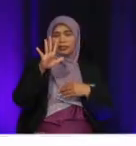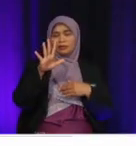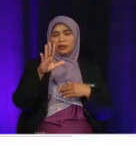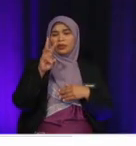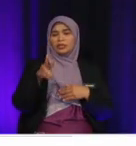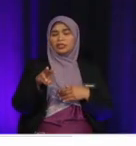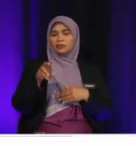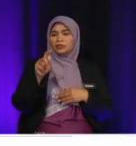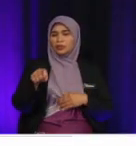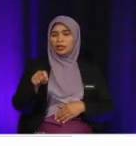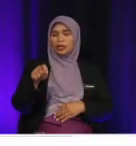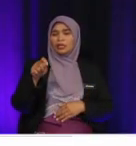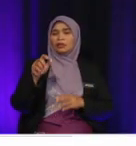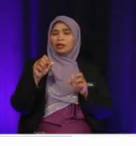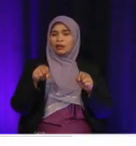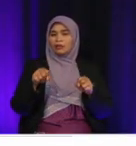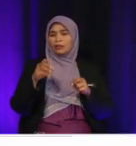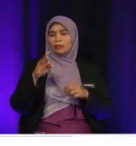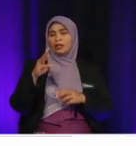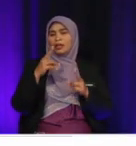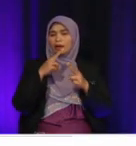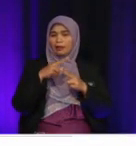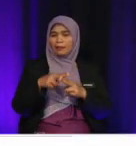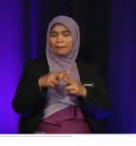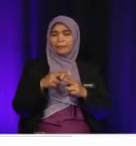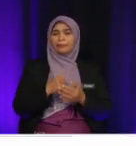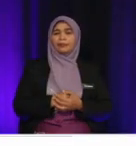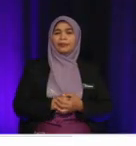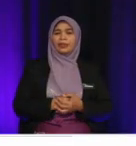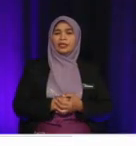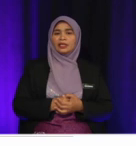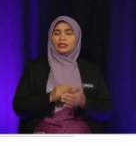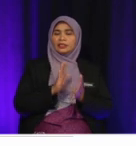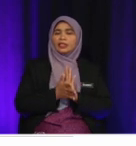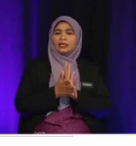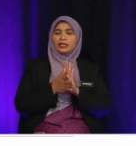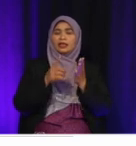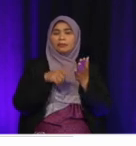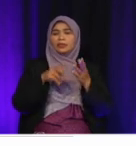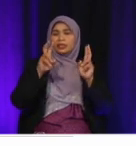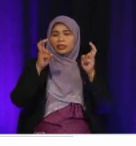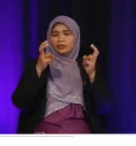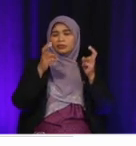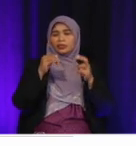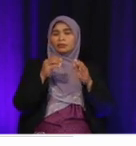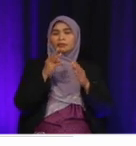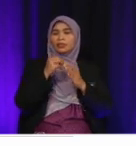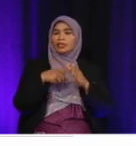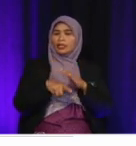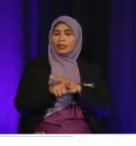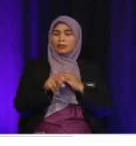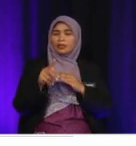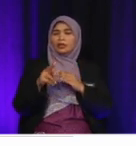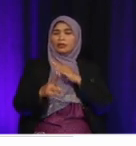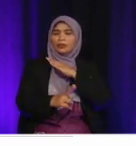wajib sunat makruh haram Jadi apakah tajuk-tajuk yang melibatkan hukum sembelihan ada